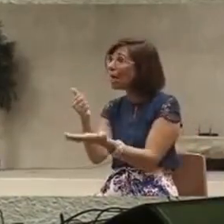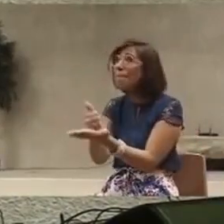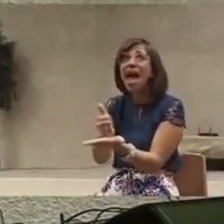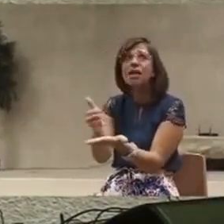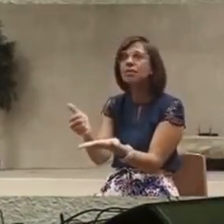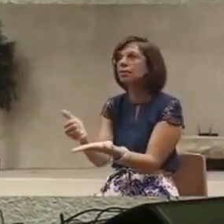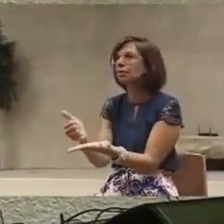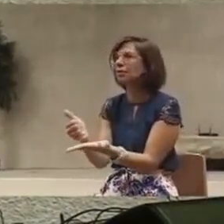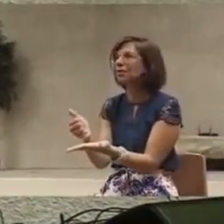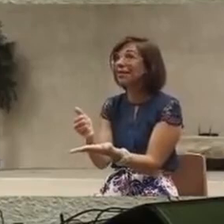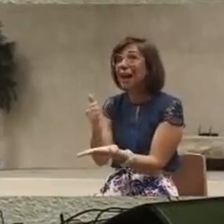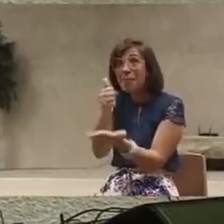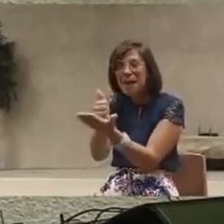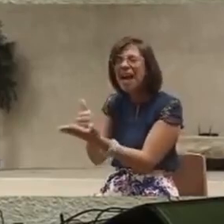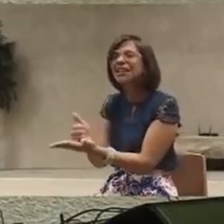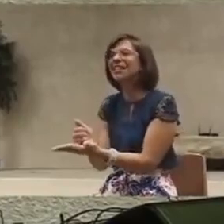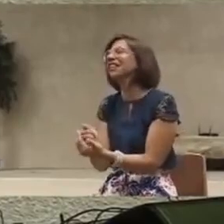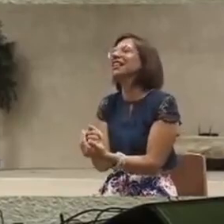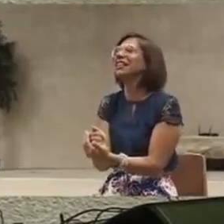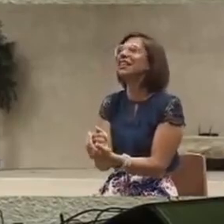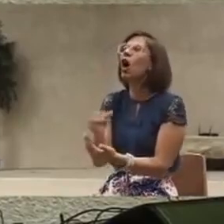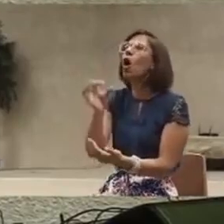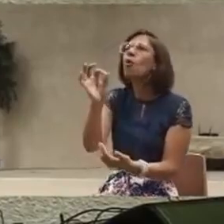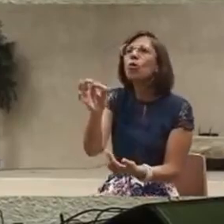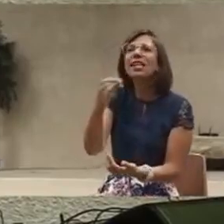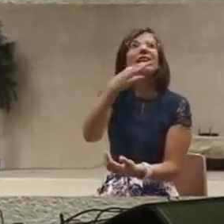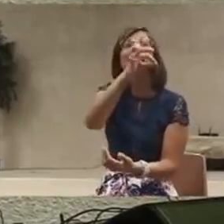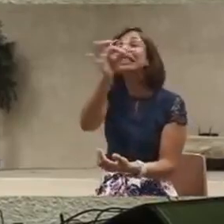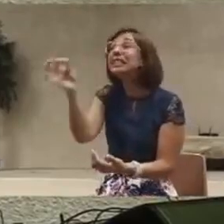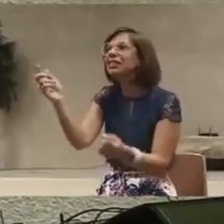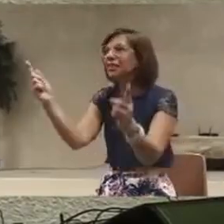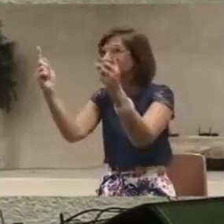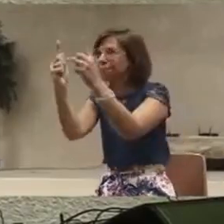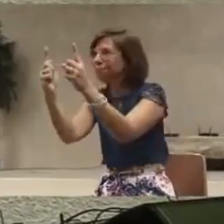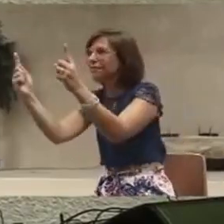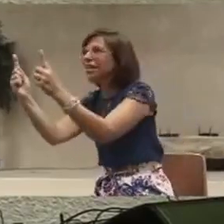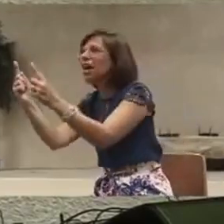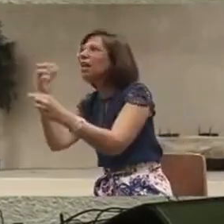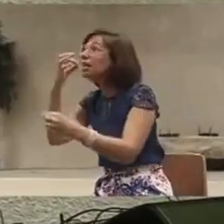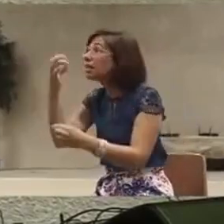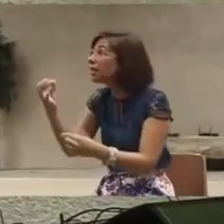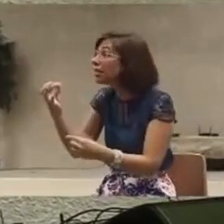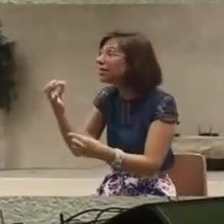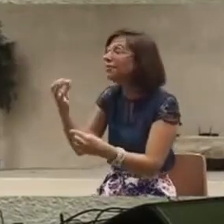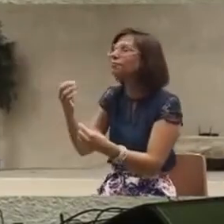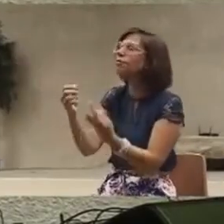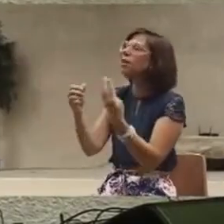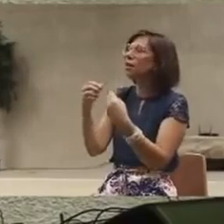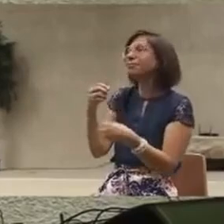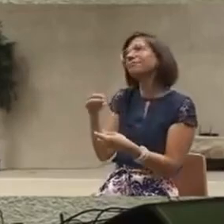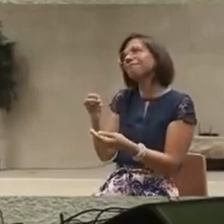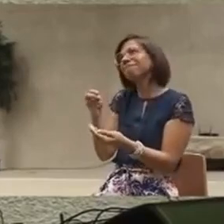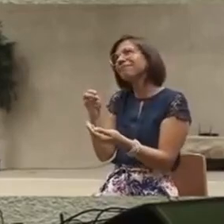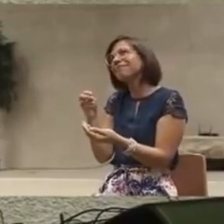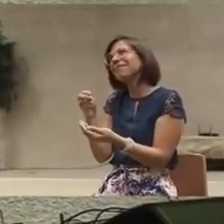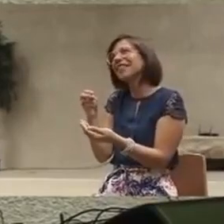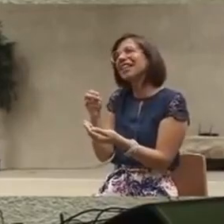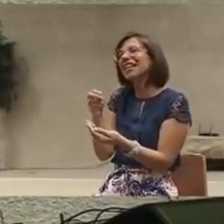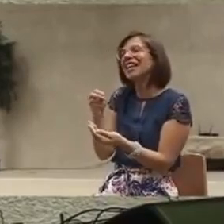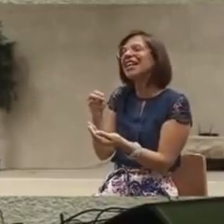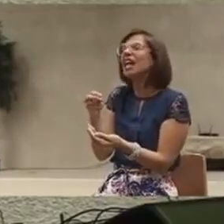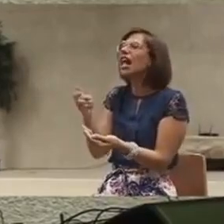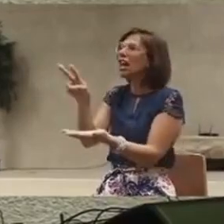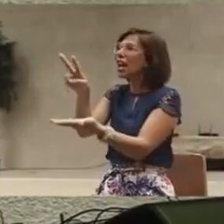Amen. Dites à votre voisin, la réalité, elle est bien meilleure. Alléluia, je le